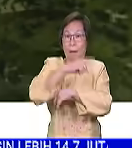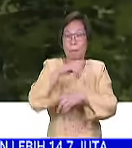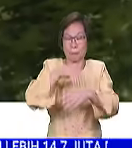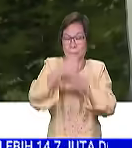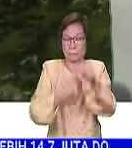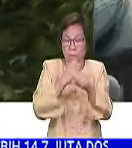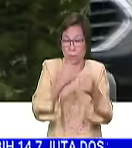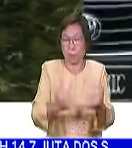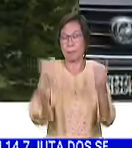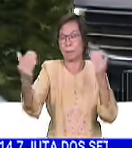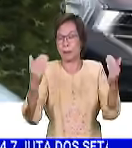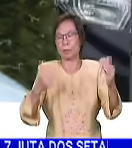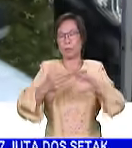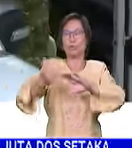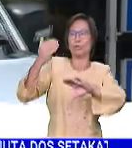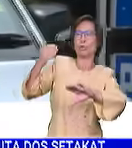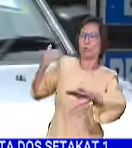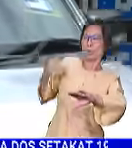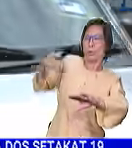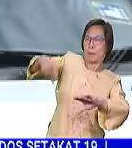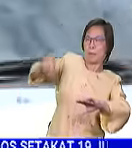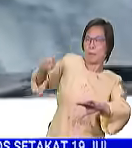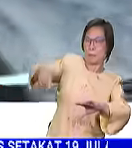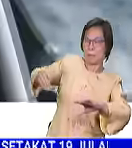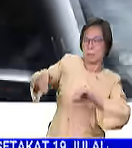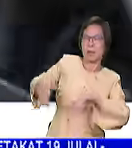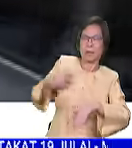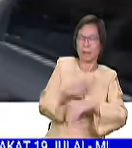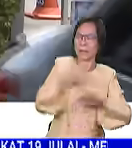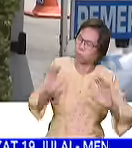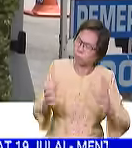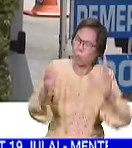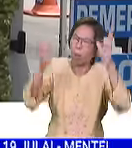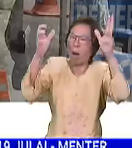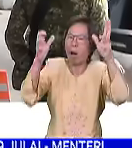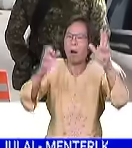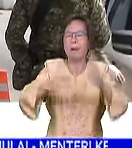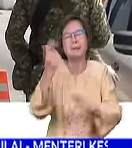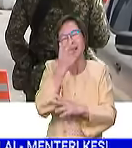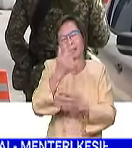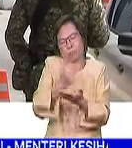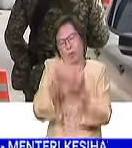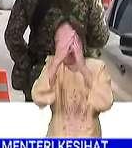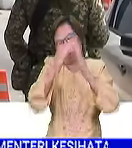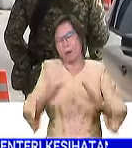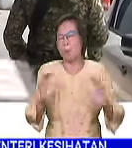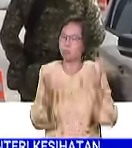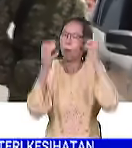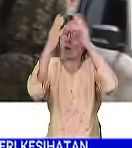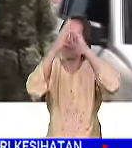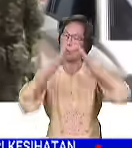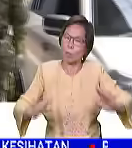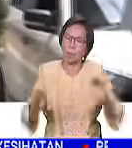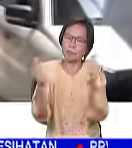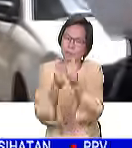ini berbanding dengan sebelum PKP. Kita sambutlah seruan kerajaan supaya kurang pergerakan, duduklah beraya di rumah